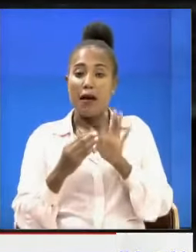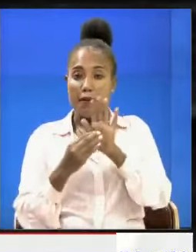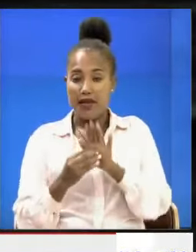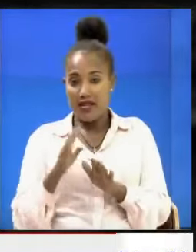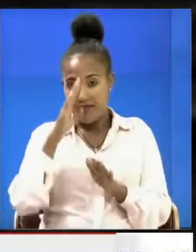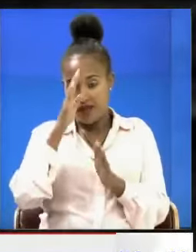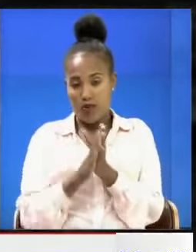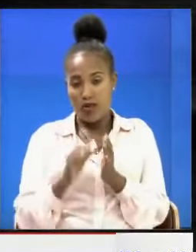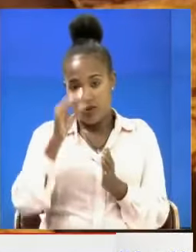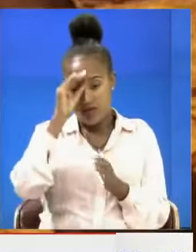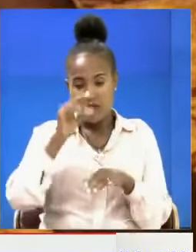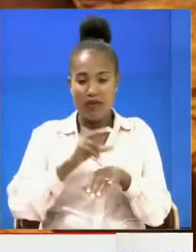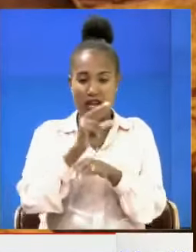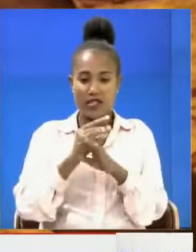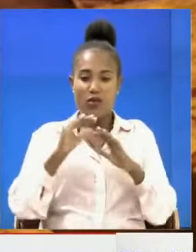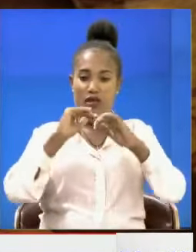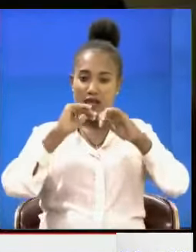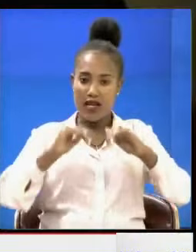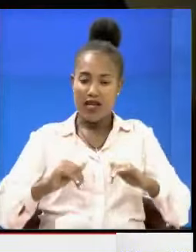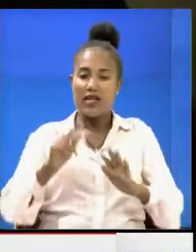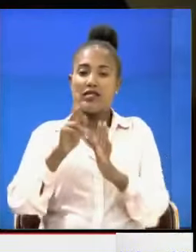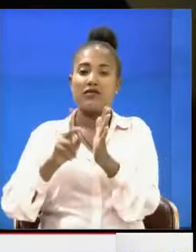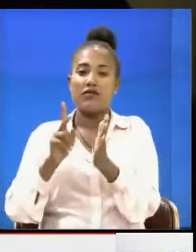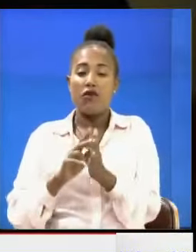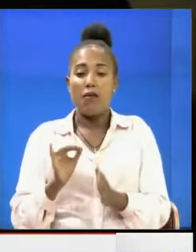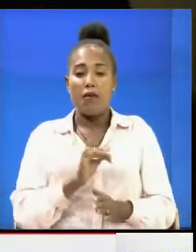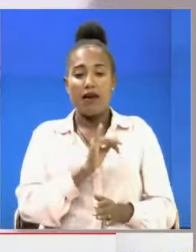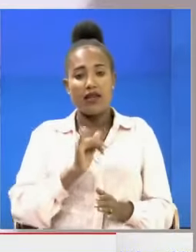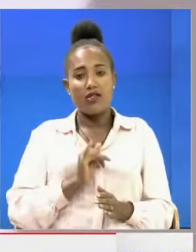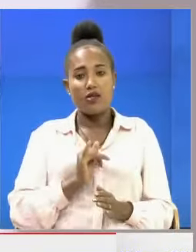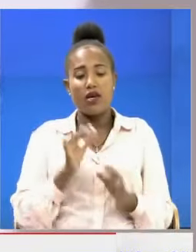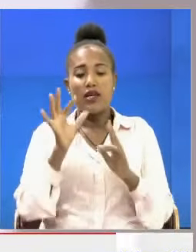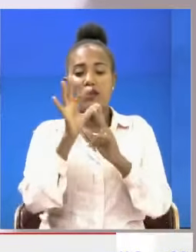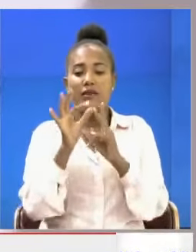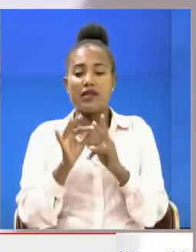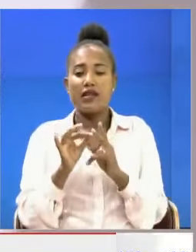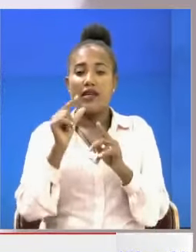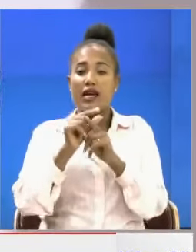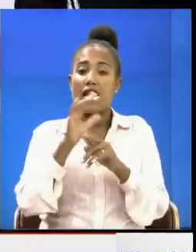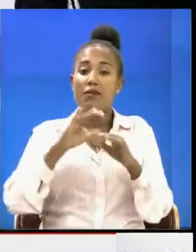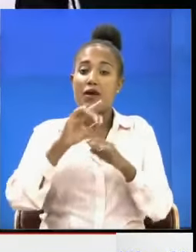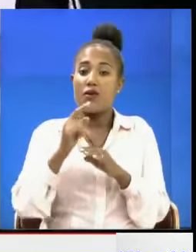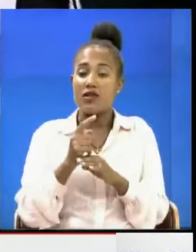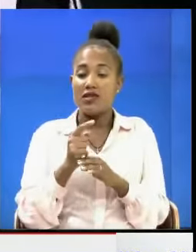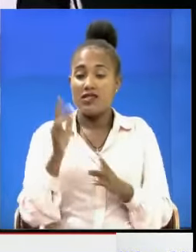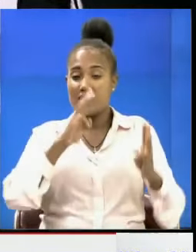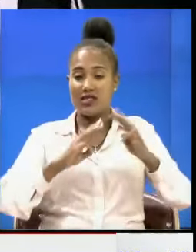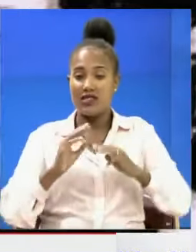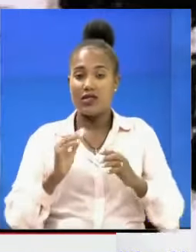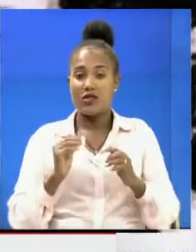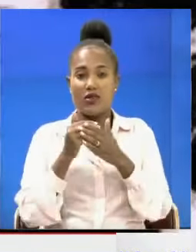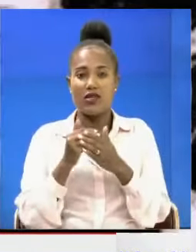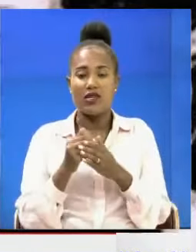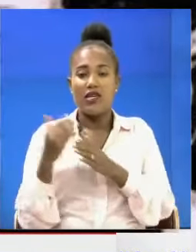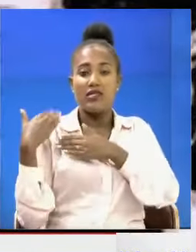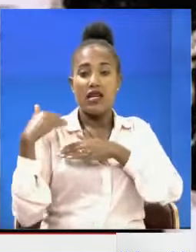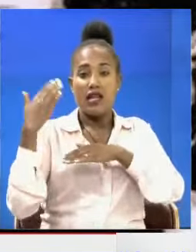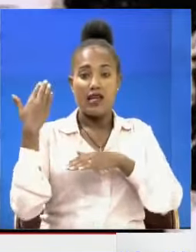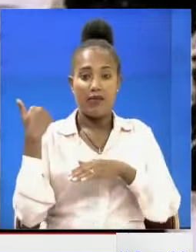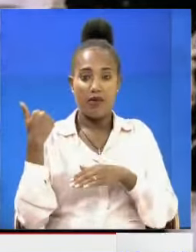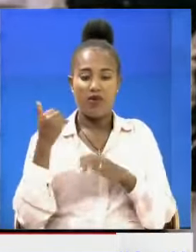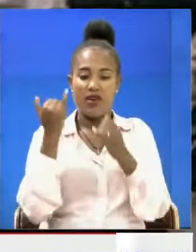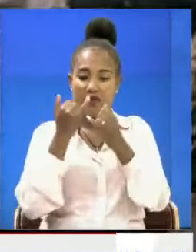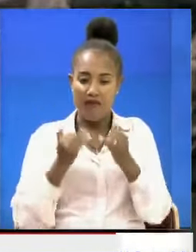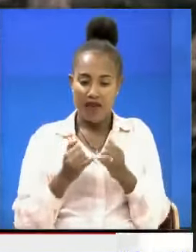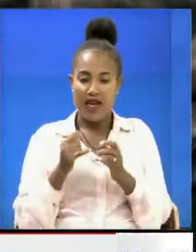ተፈጽሟል። ሰዎች ብሔራቸው እየተለየ ተጨፍጭፈዋል። ማንነታቸው እየተመረጠ ከቃላት በላይ የሆነ ሰቆቃ ደርሶባቸዋል። ስልጣን ላይ የነበረውን